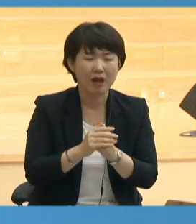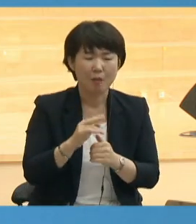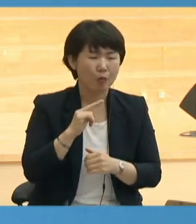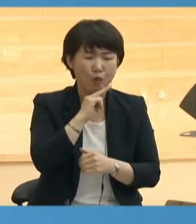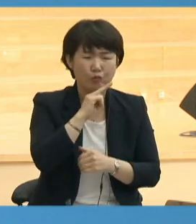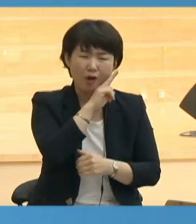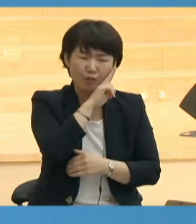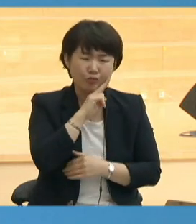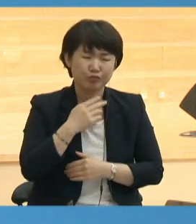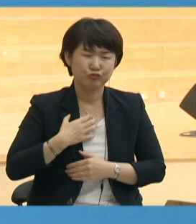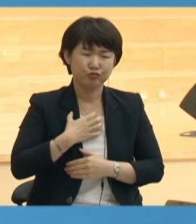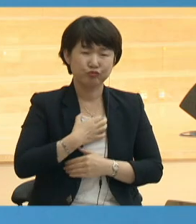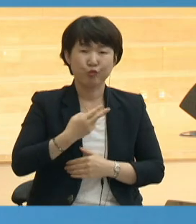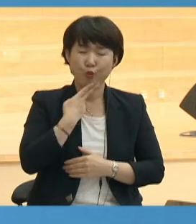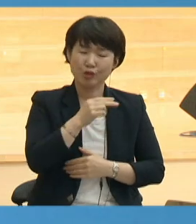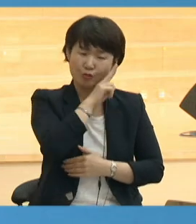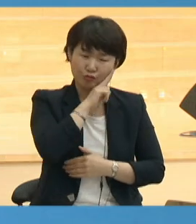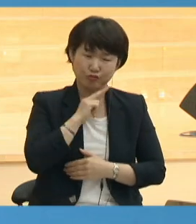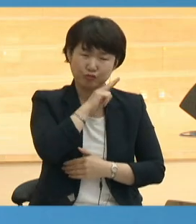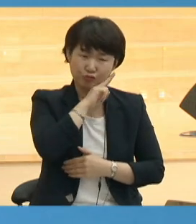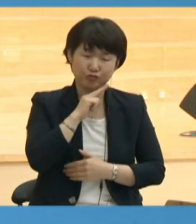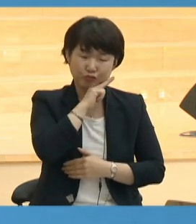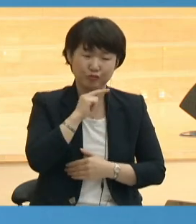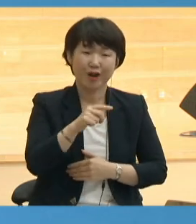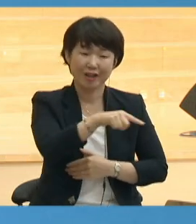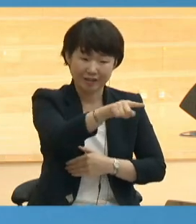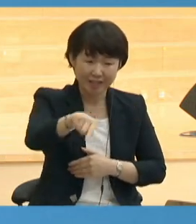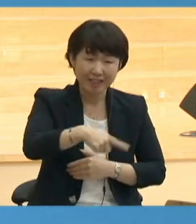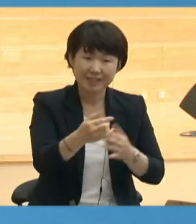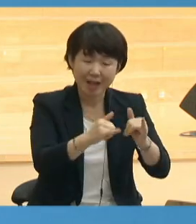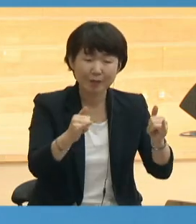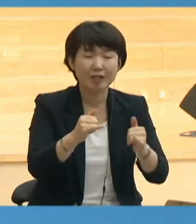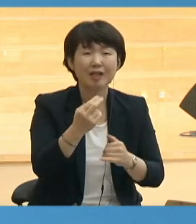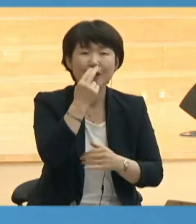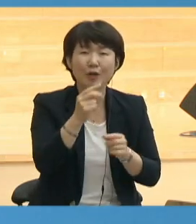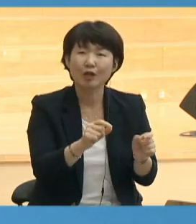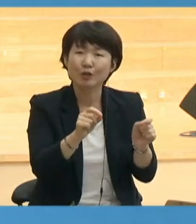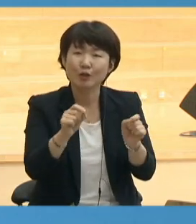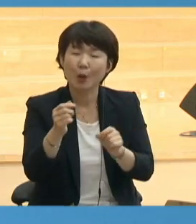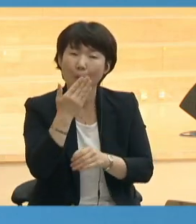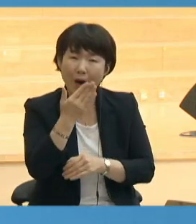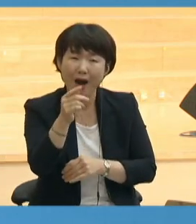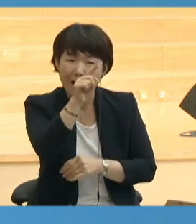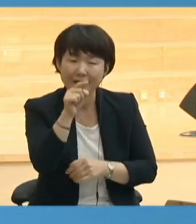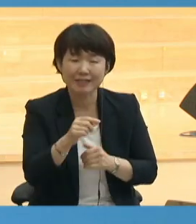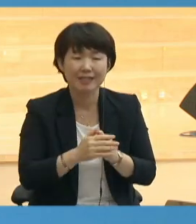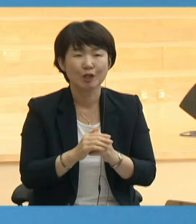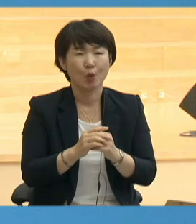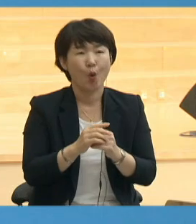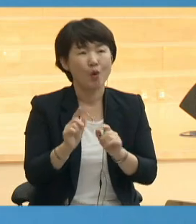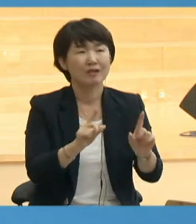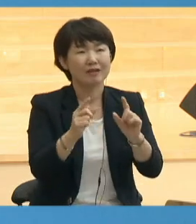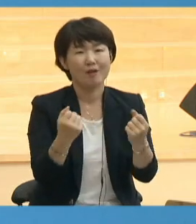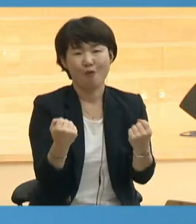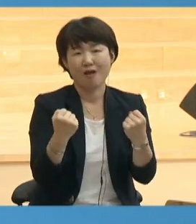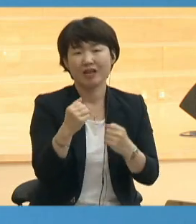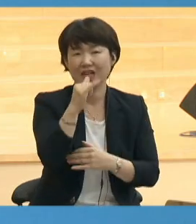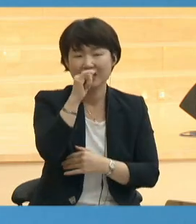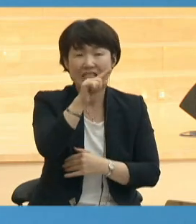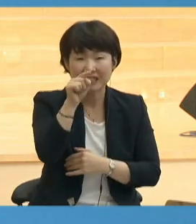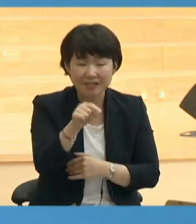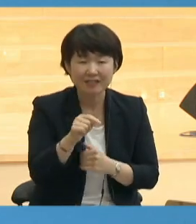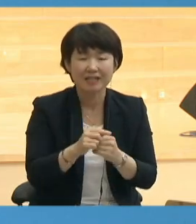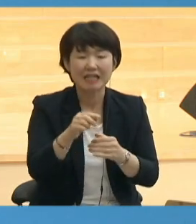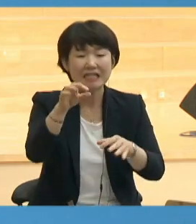왕 속에 이 환경이 생면 영장에 도움을 주는지 어떤 삶의 활기를 불어넣는 g2 세럼을 & 이제